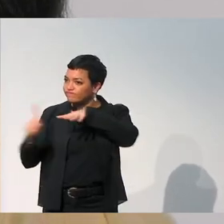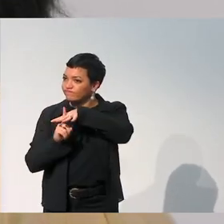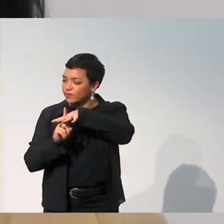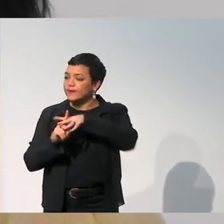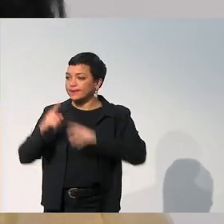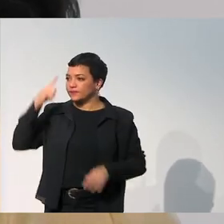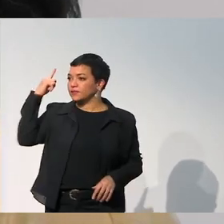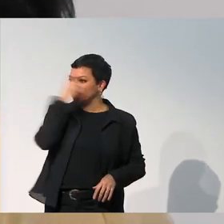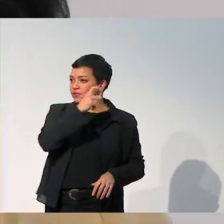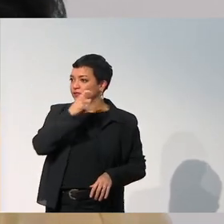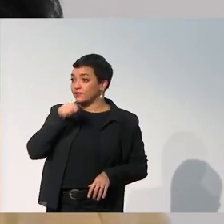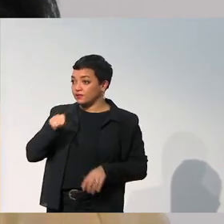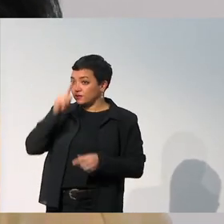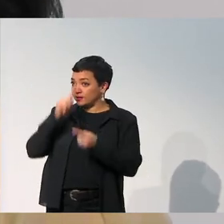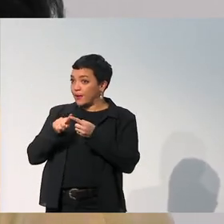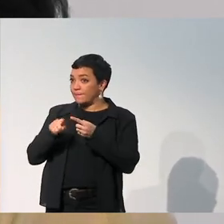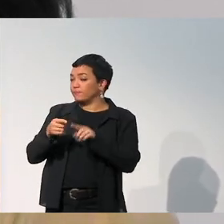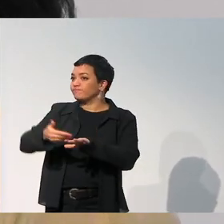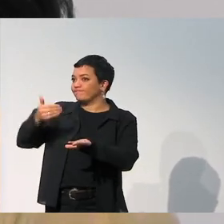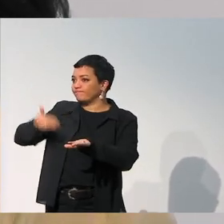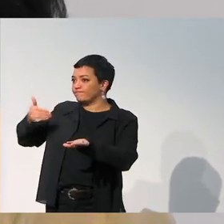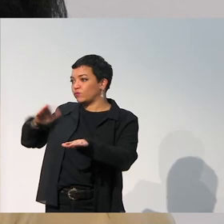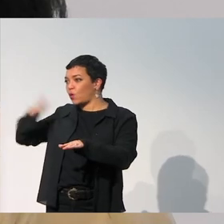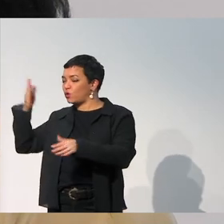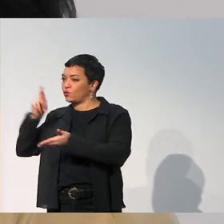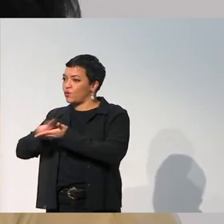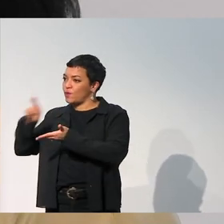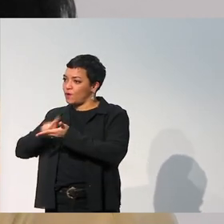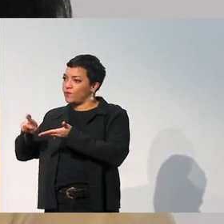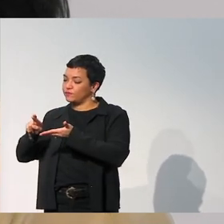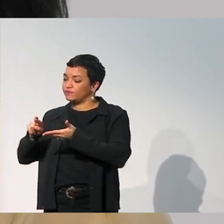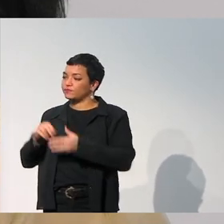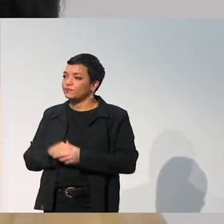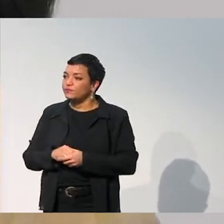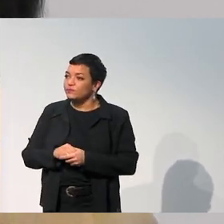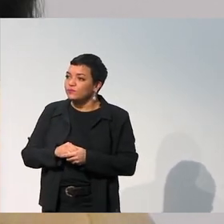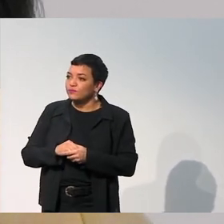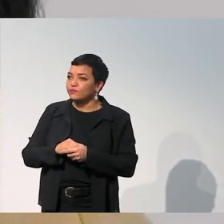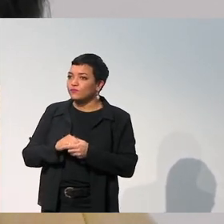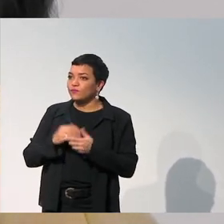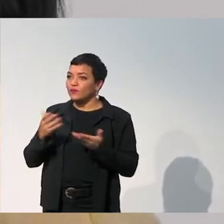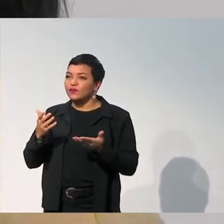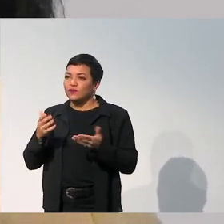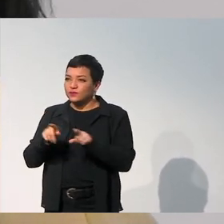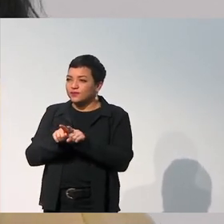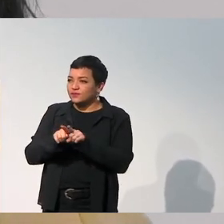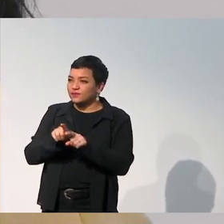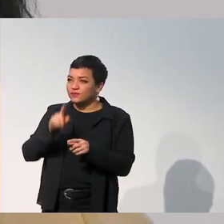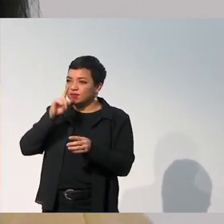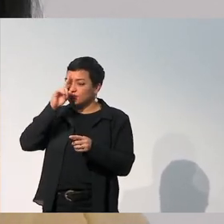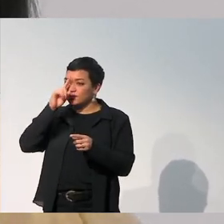dans vos textes. On le verra aussi. Comprendre aussi en quoi il est obsédé par la